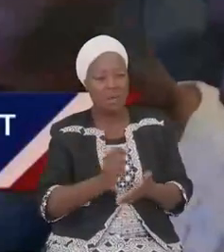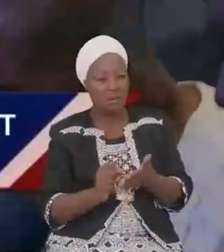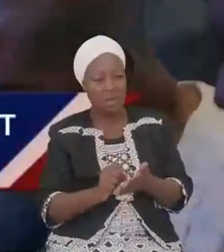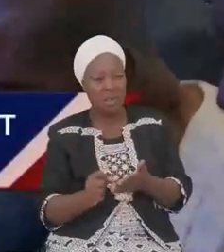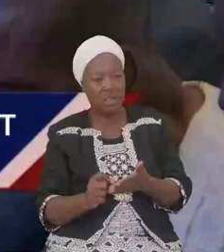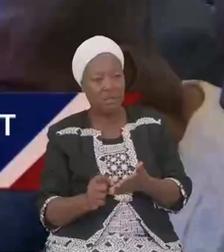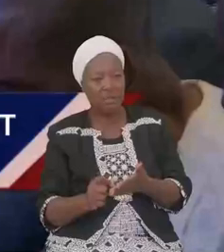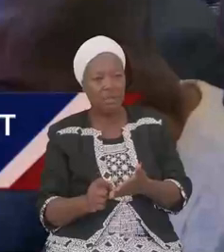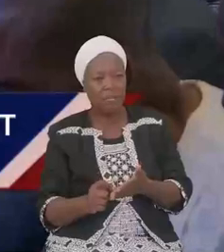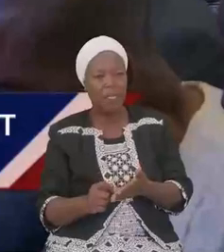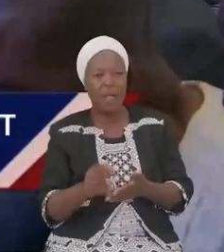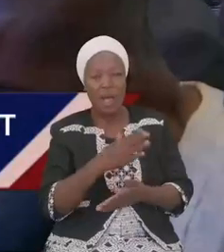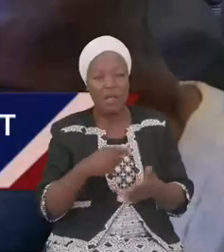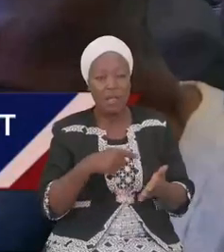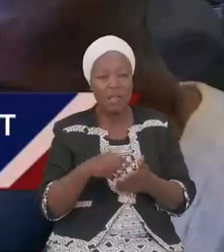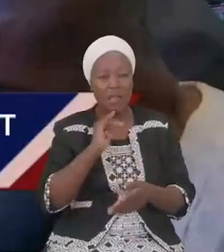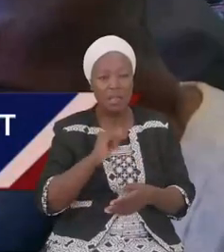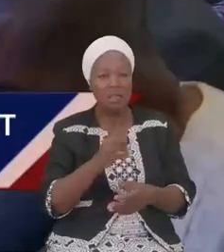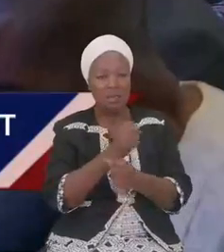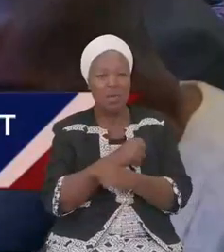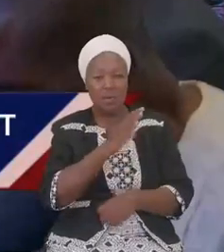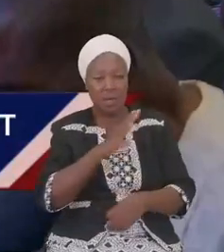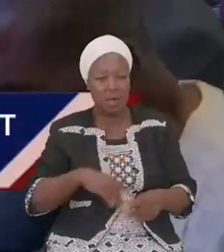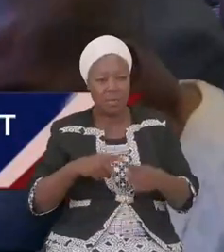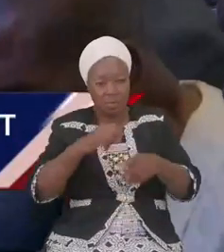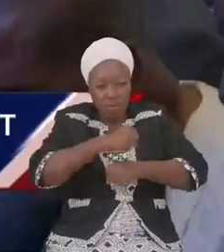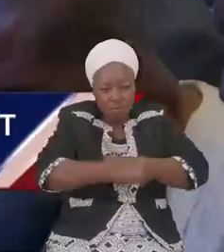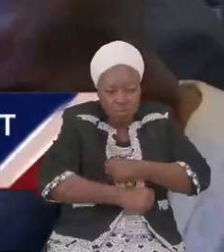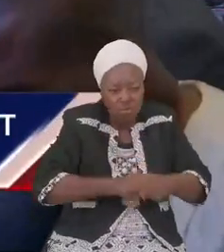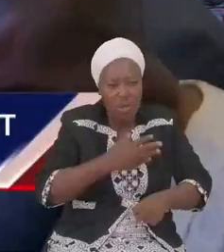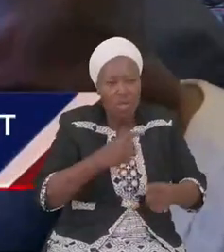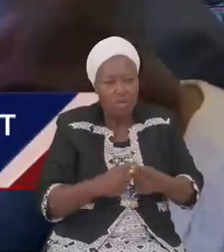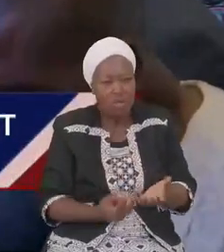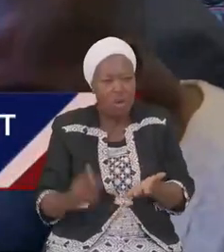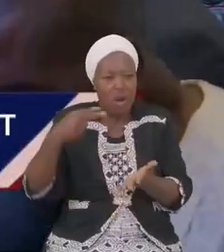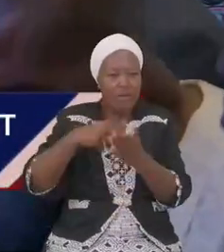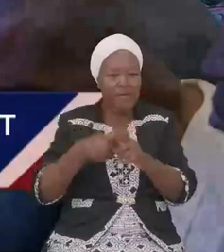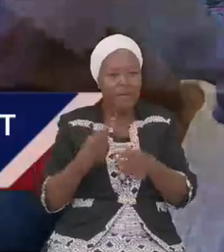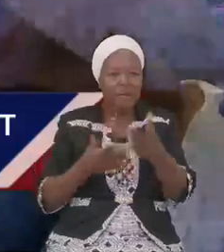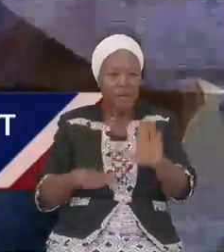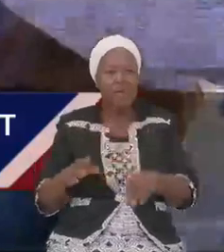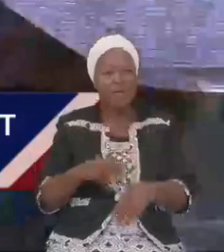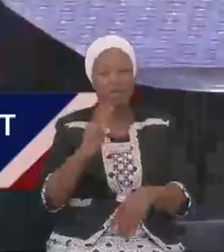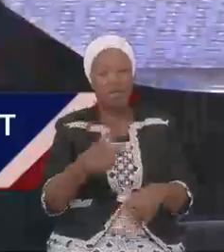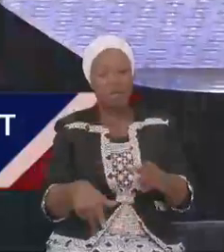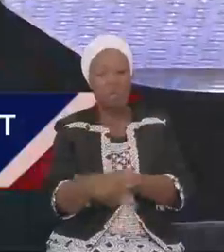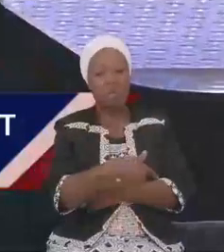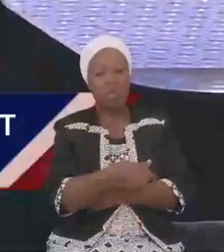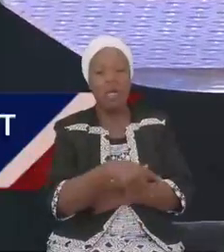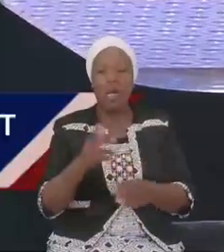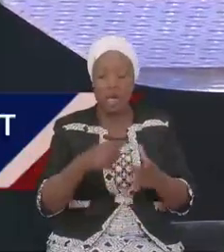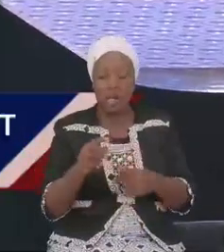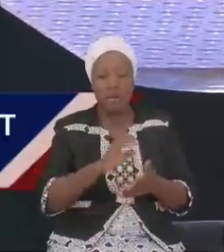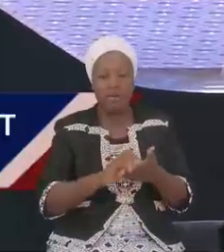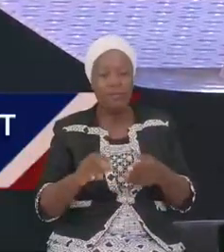le Christ souffrirait et qu'il ressusciterait des morts le troisième jour. Et